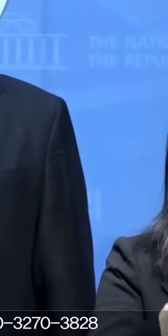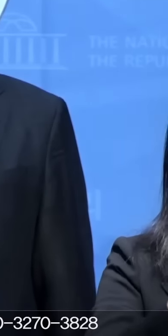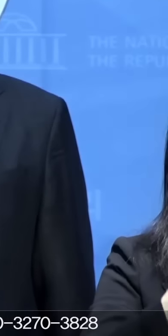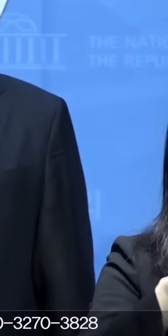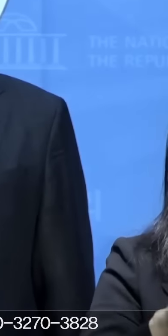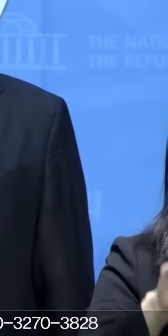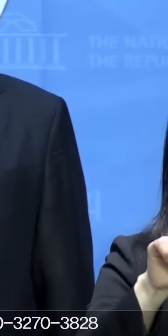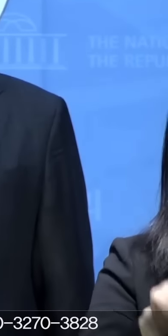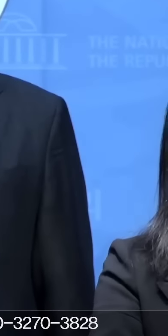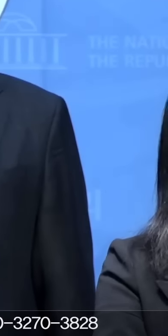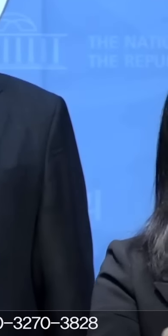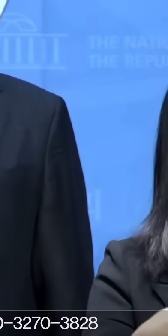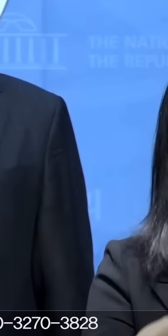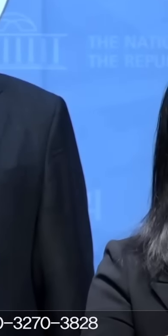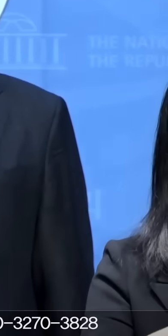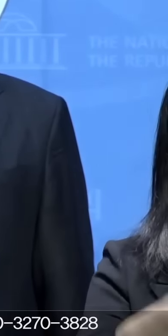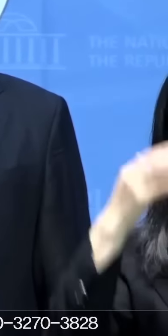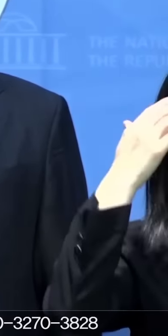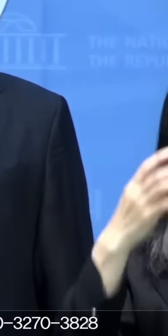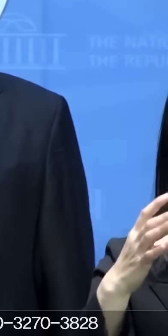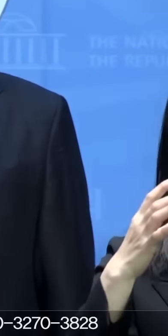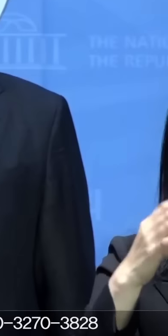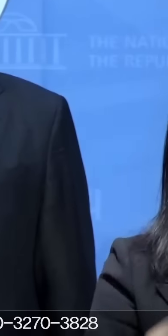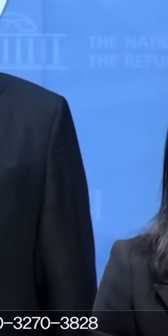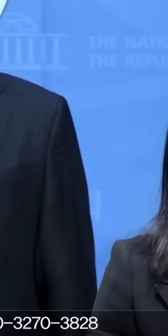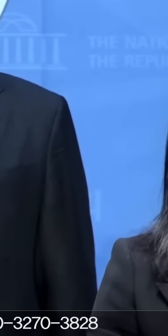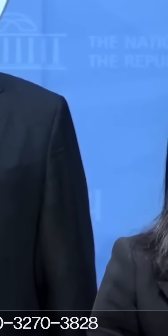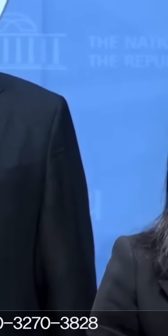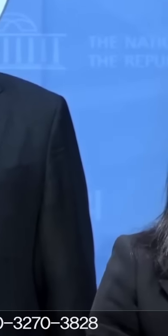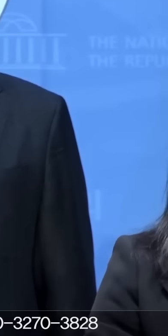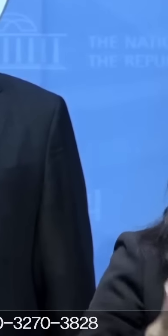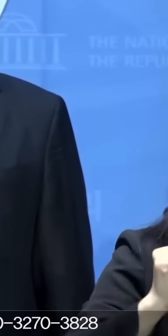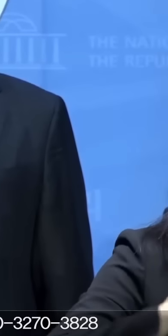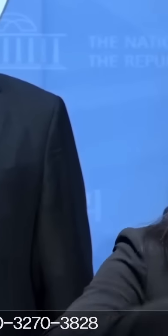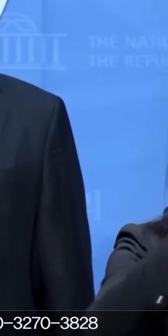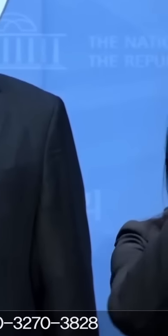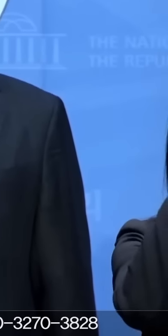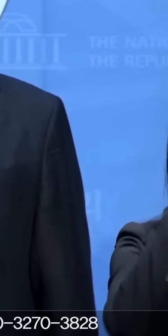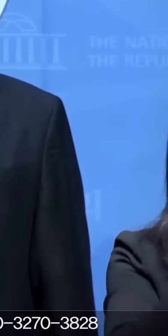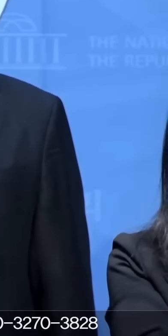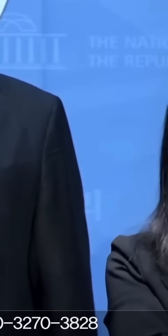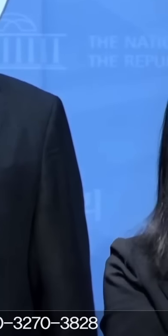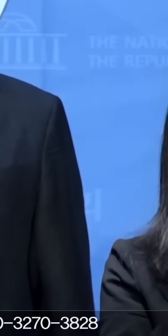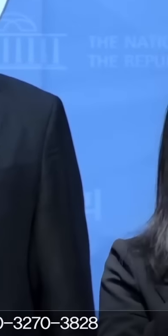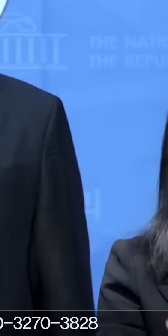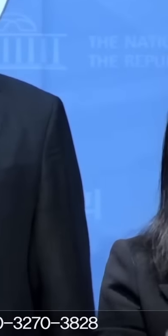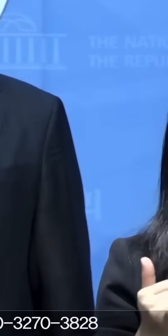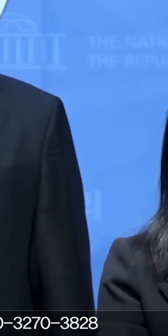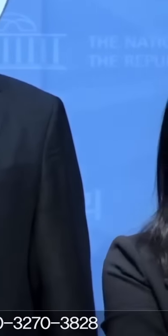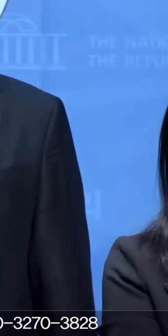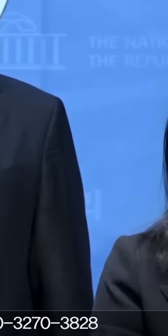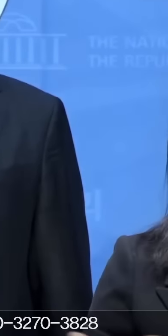2024년 12월 3일 대한민국 예비역 장성 1동 이상입니다.